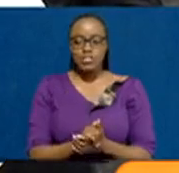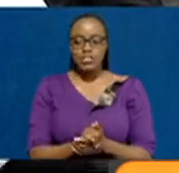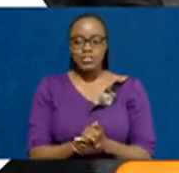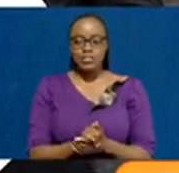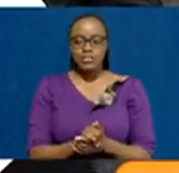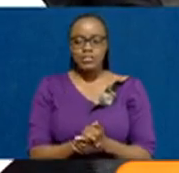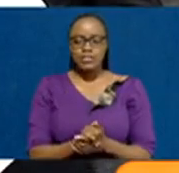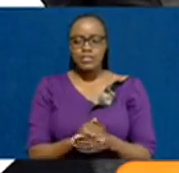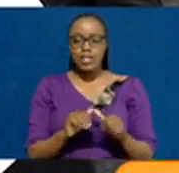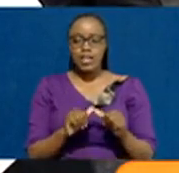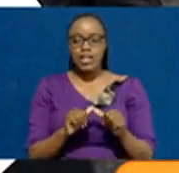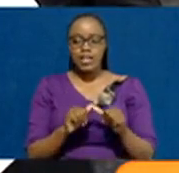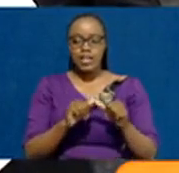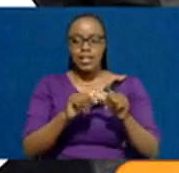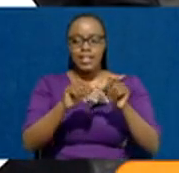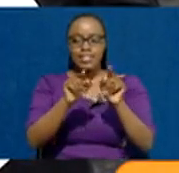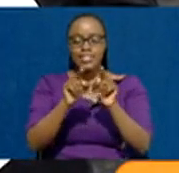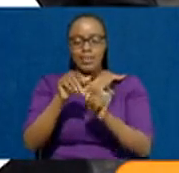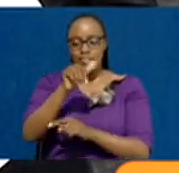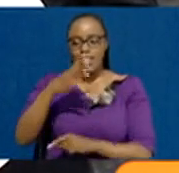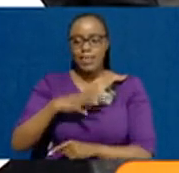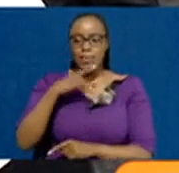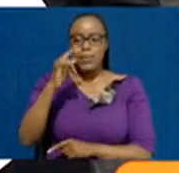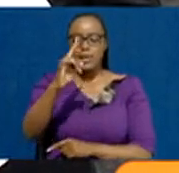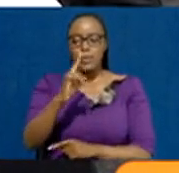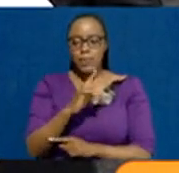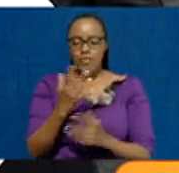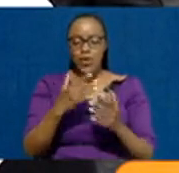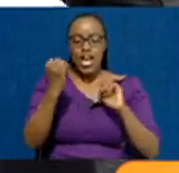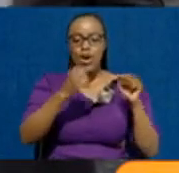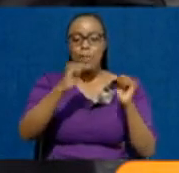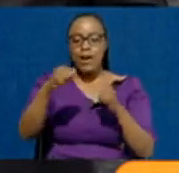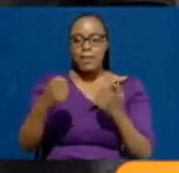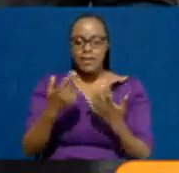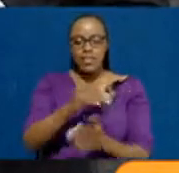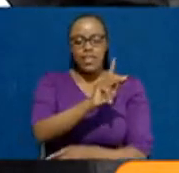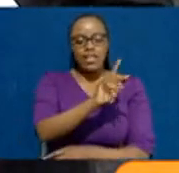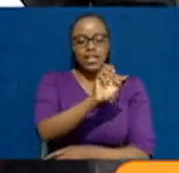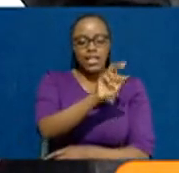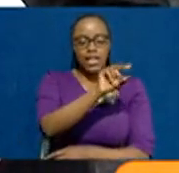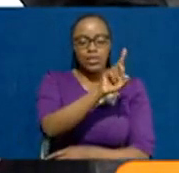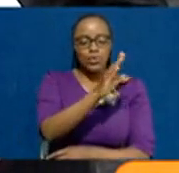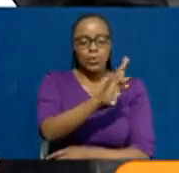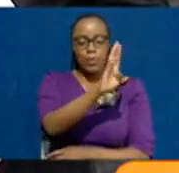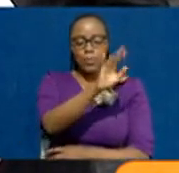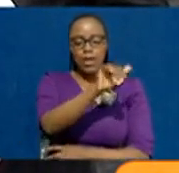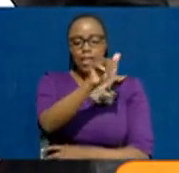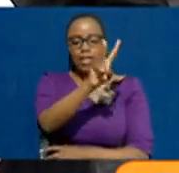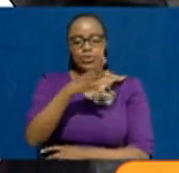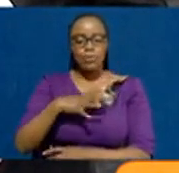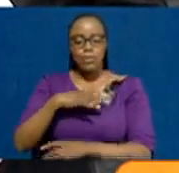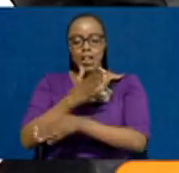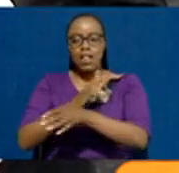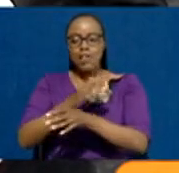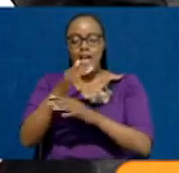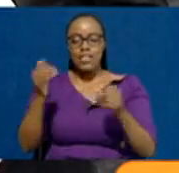Watu nane wamefariki kufuatia ajali ya barabarani iliyotokea kwenye barabara ya Homa Bay kwenda Kendu Bay. Watu wengine wawili wamejeruhiwa kwenye